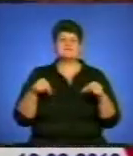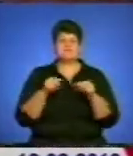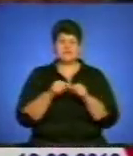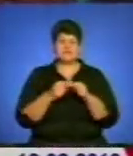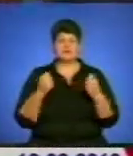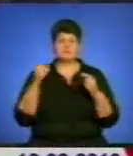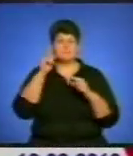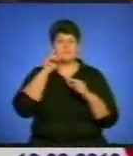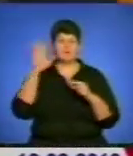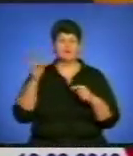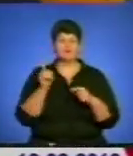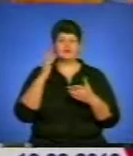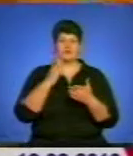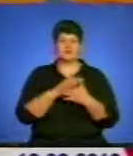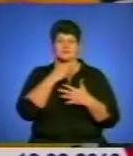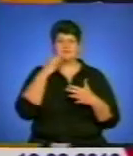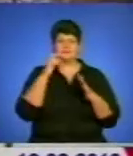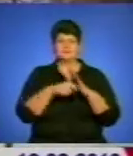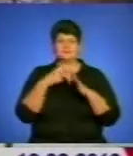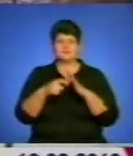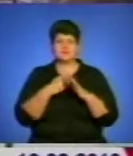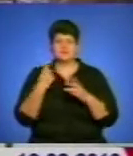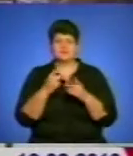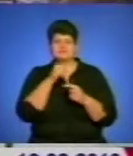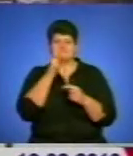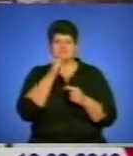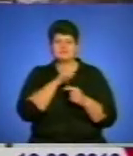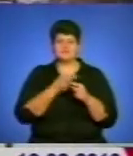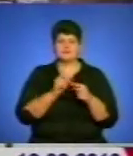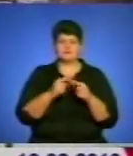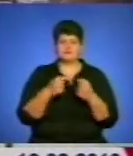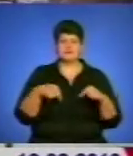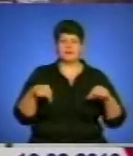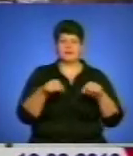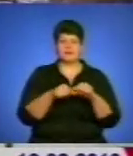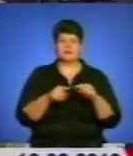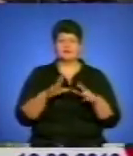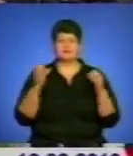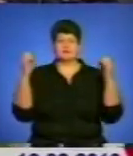свідчить кількість охочих пізнати секрети цього екстремального виду. Щороку спортсмени тут збираються на